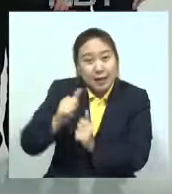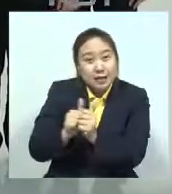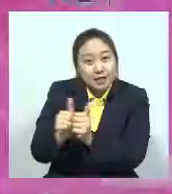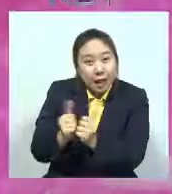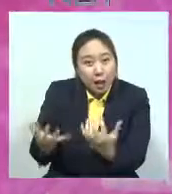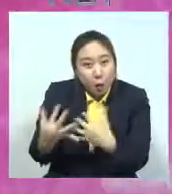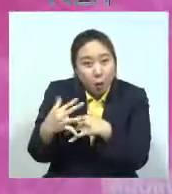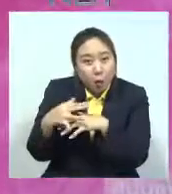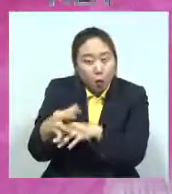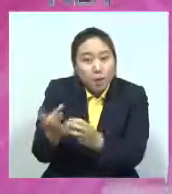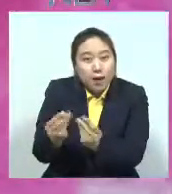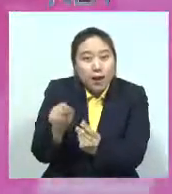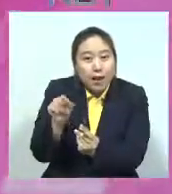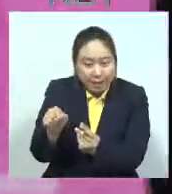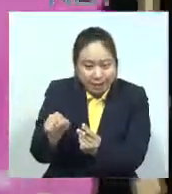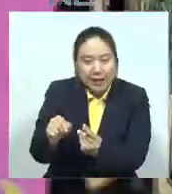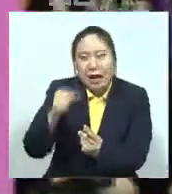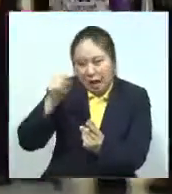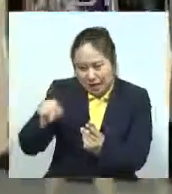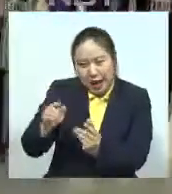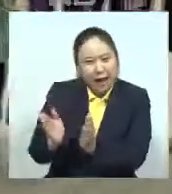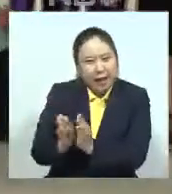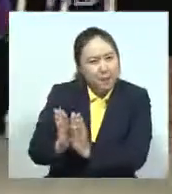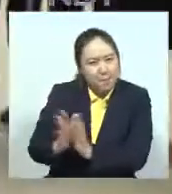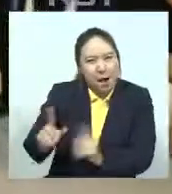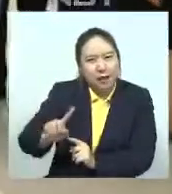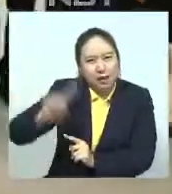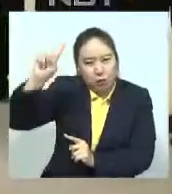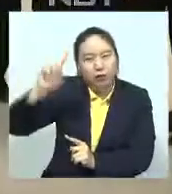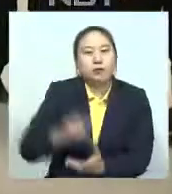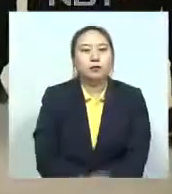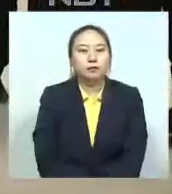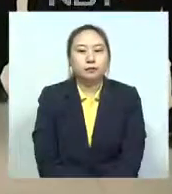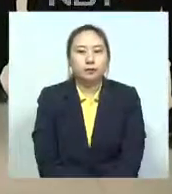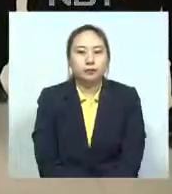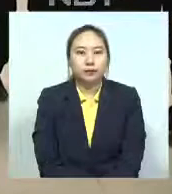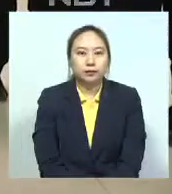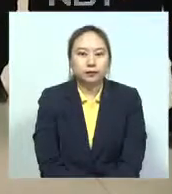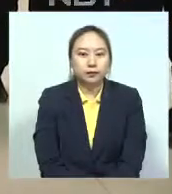าร่วมการแข่งขันคณิตศาสตร์โอลิมปิกตั้งแต่ปี2532ค่ะ